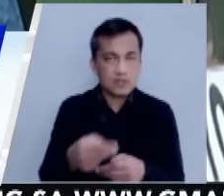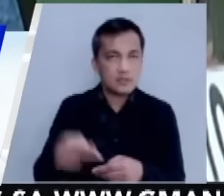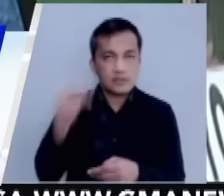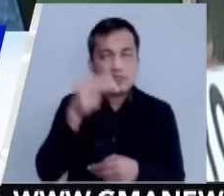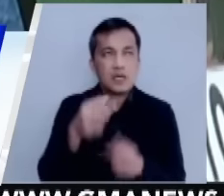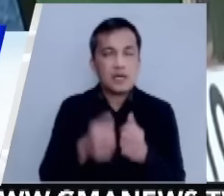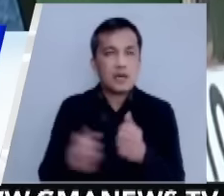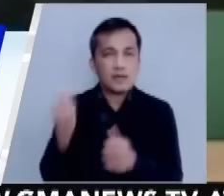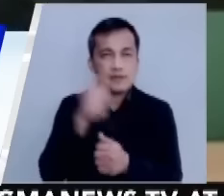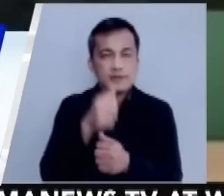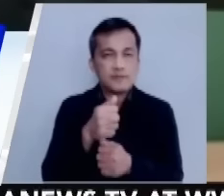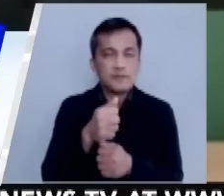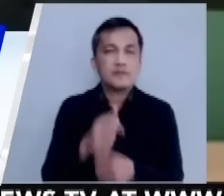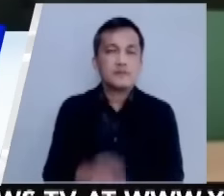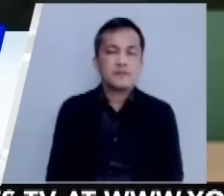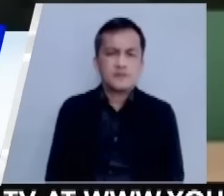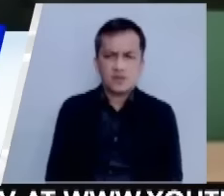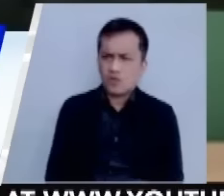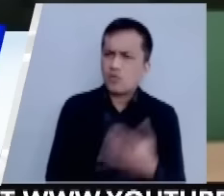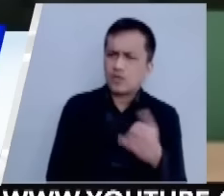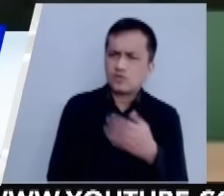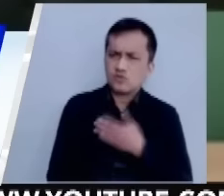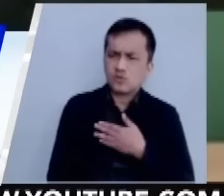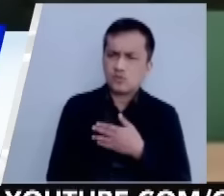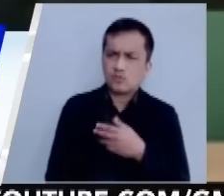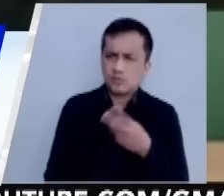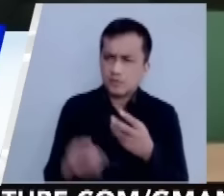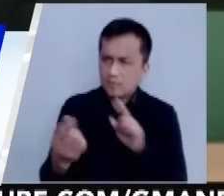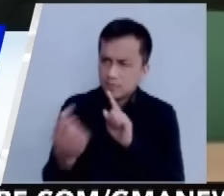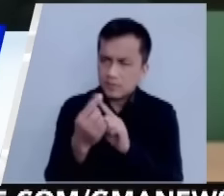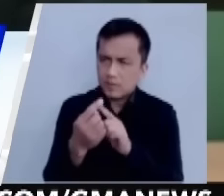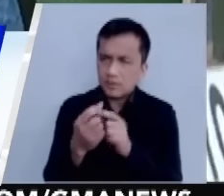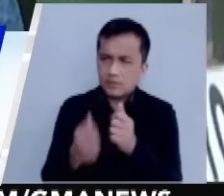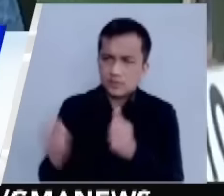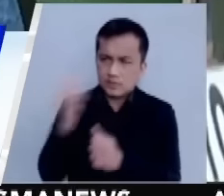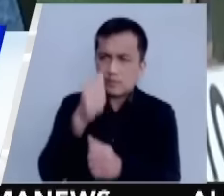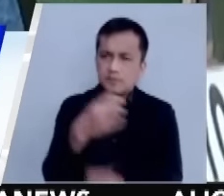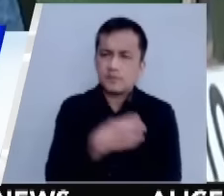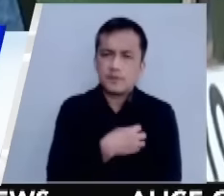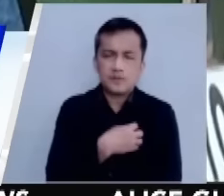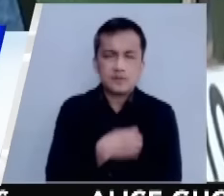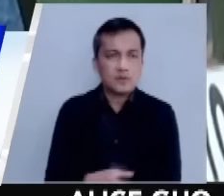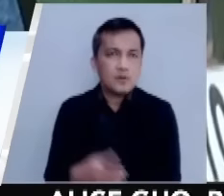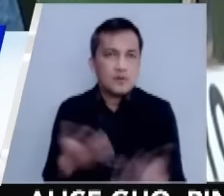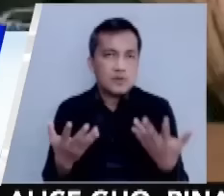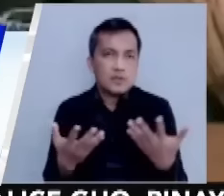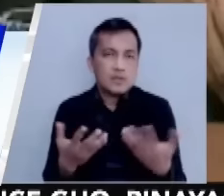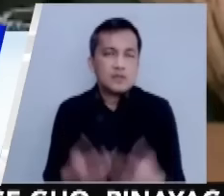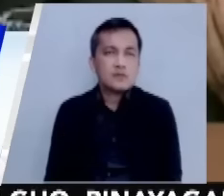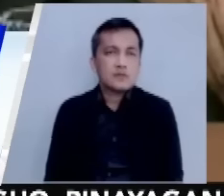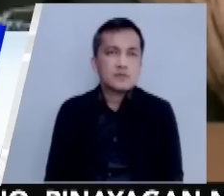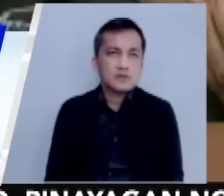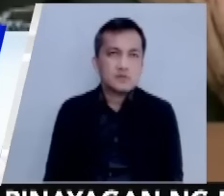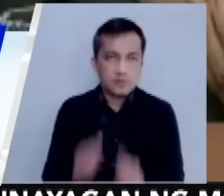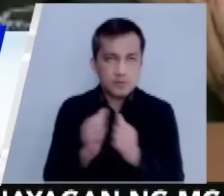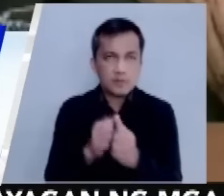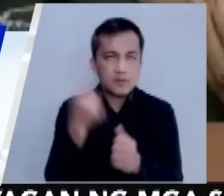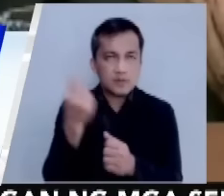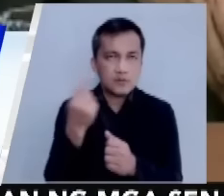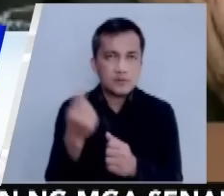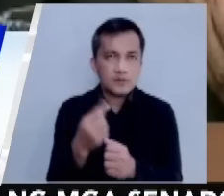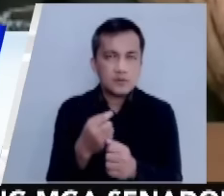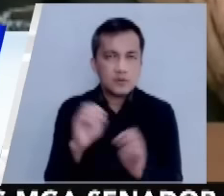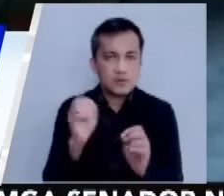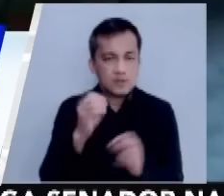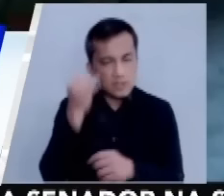PNP po. Bakit niya gustong makita yung Chief PNP? Wala po. Ganun lang po, Your Honor. Sumama lang po. Wala po akong idea. Ngayon ko lang po